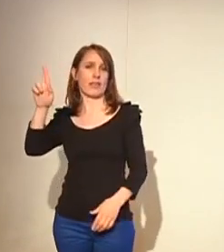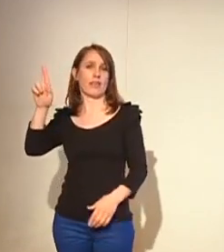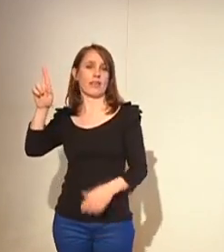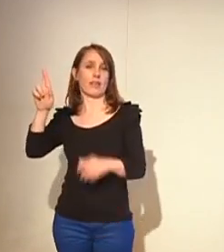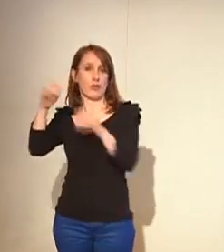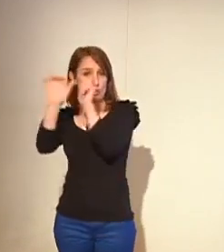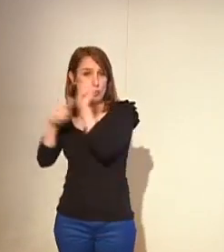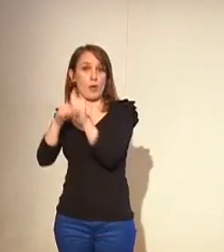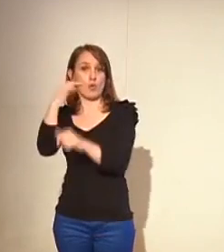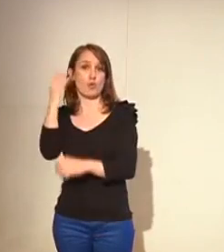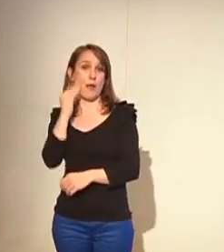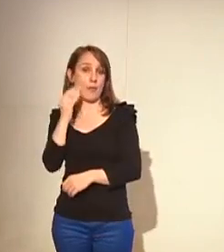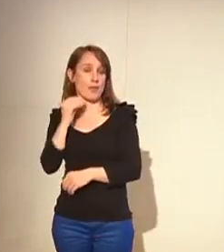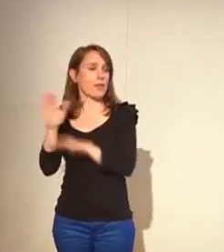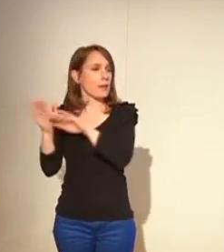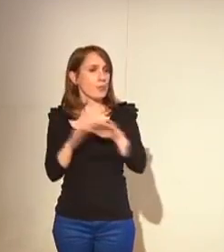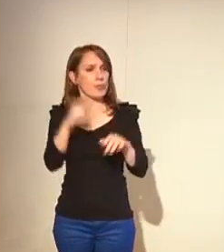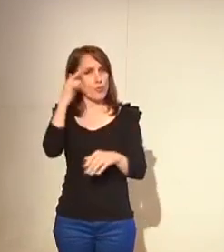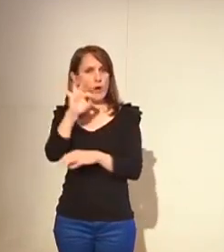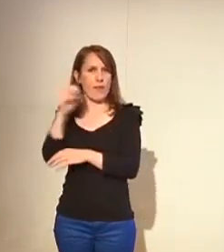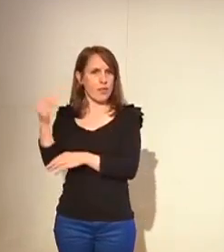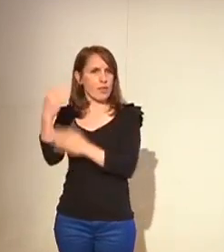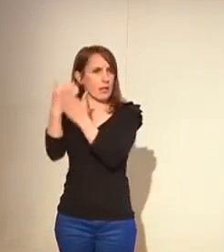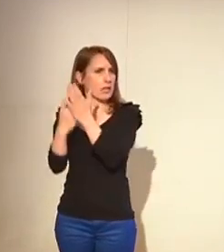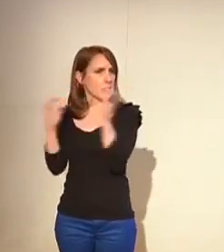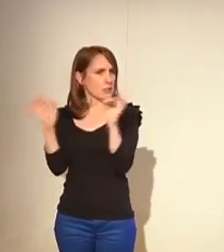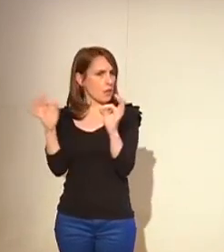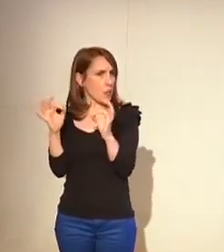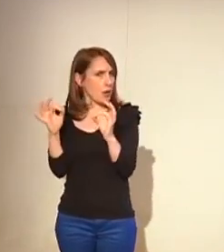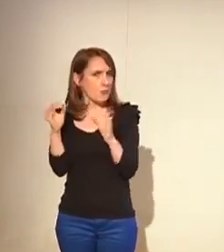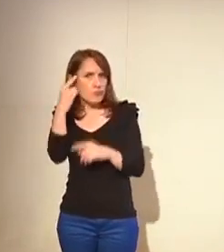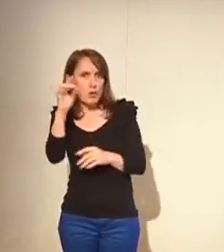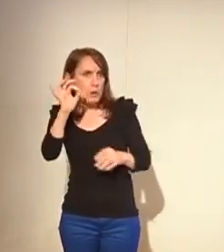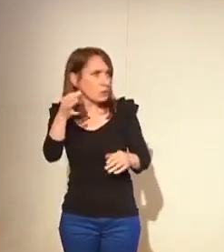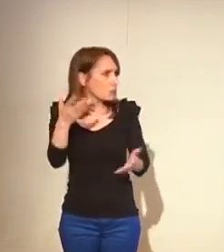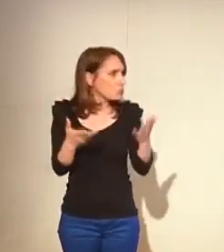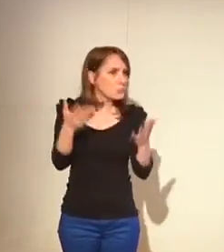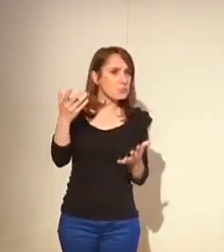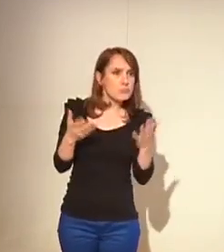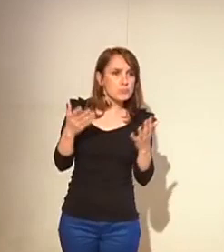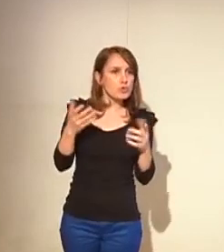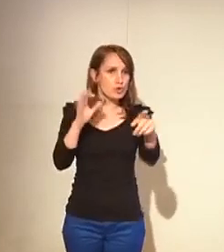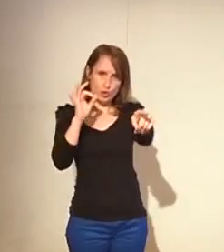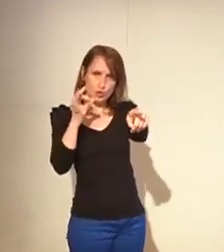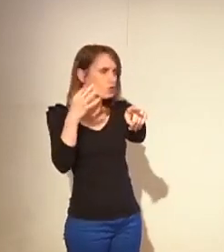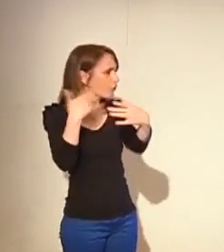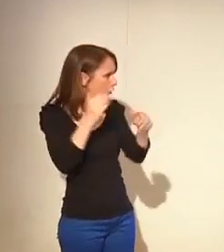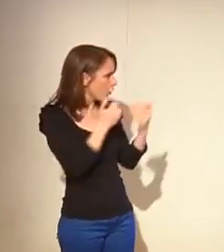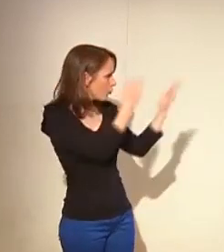euh il n'y a pas de liste mais il me semble que si donc qui a été